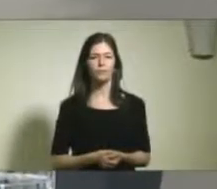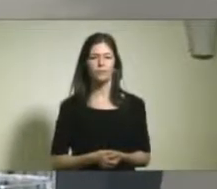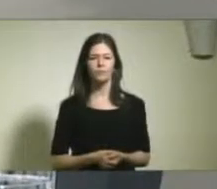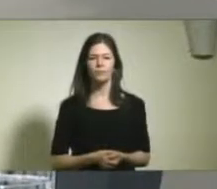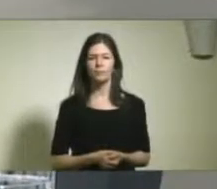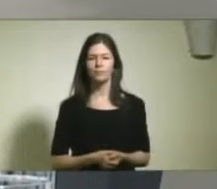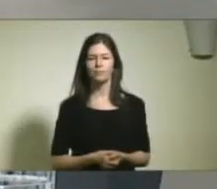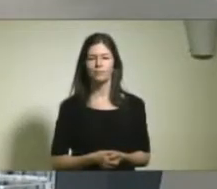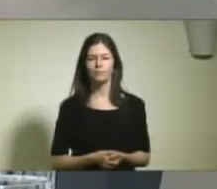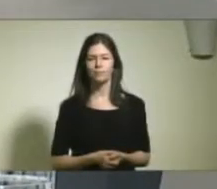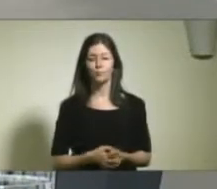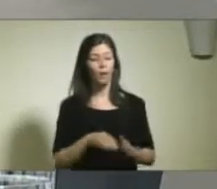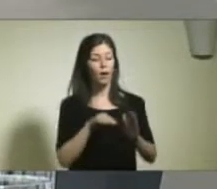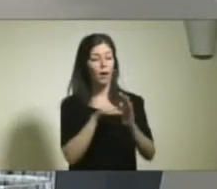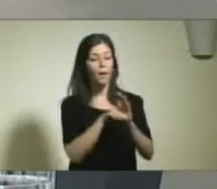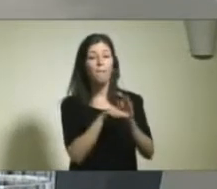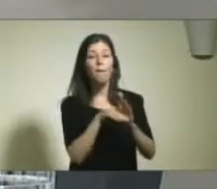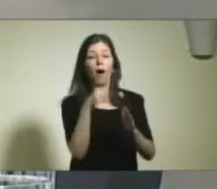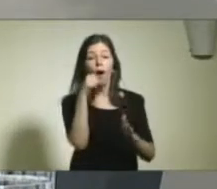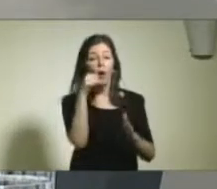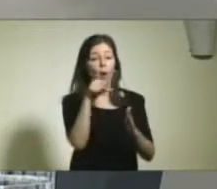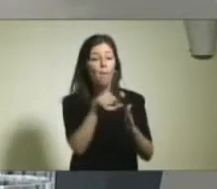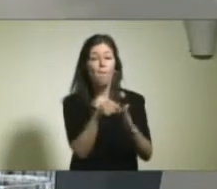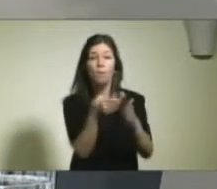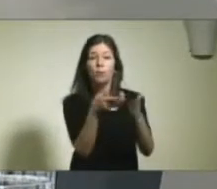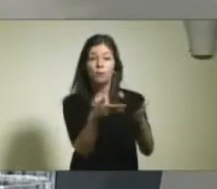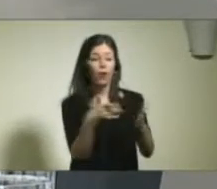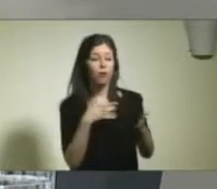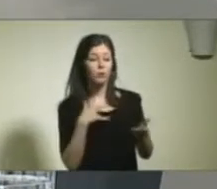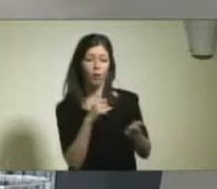n'est pas pour l'instant une concurrente aux autres